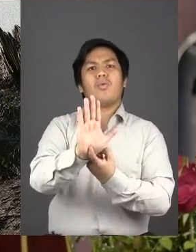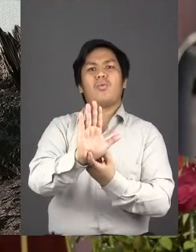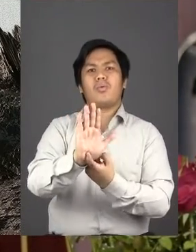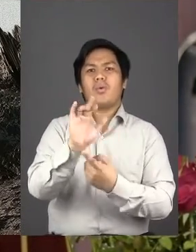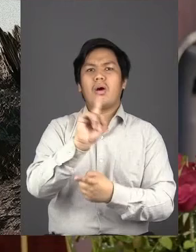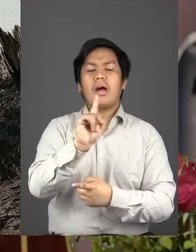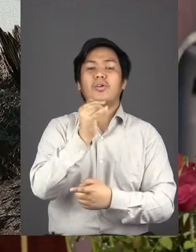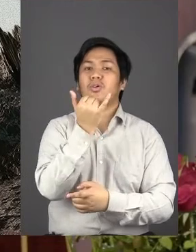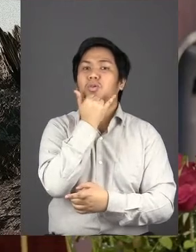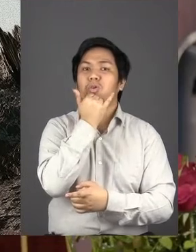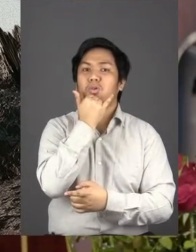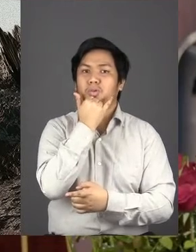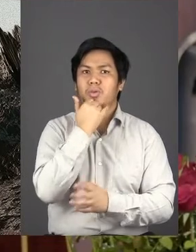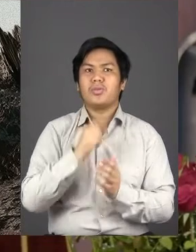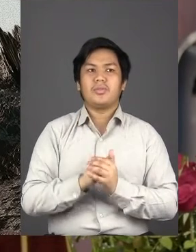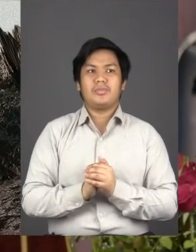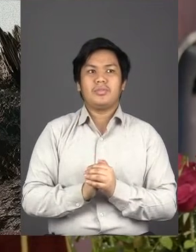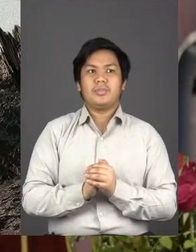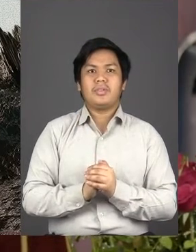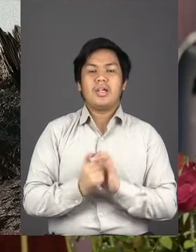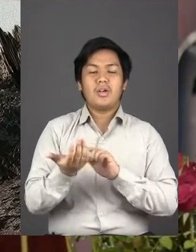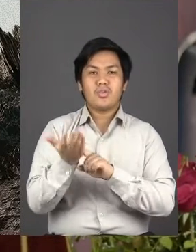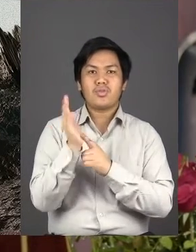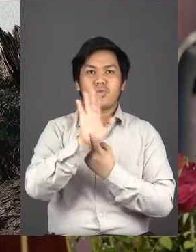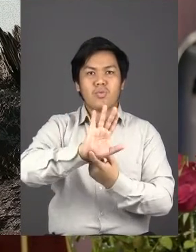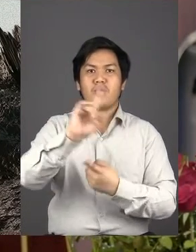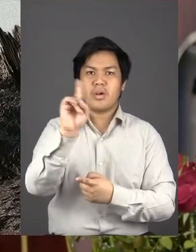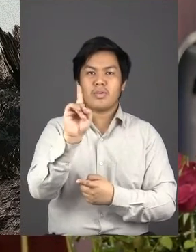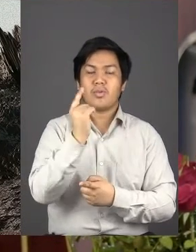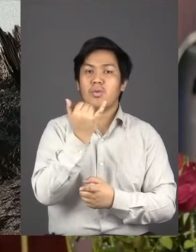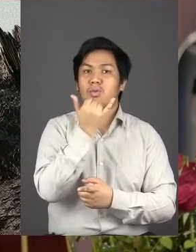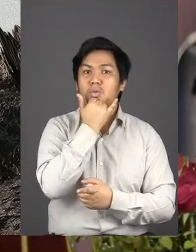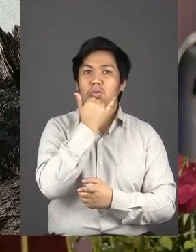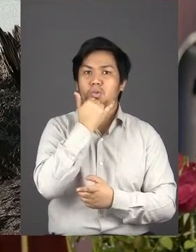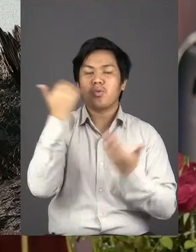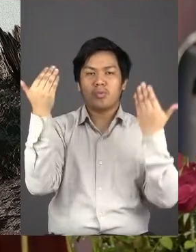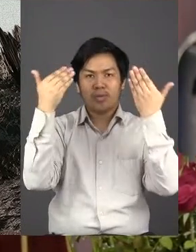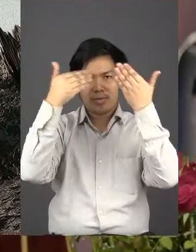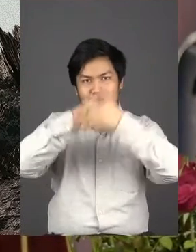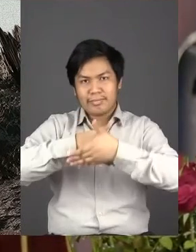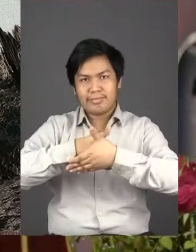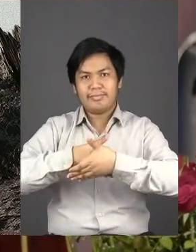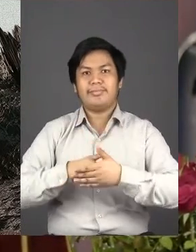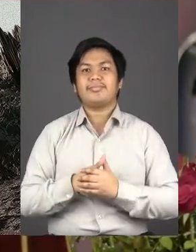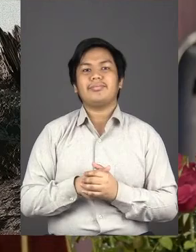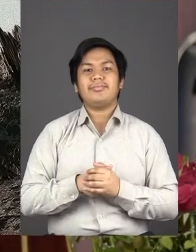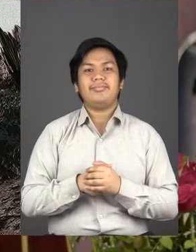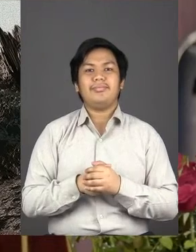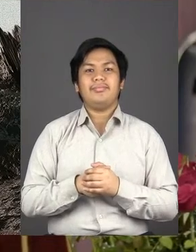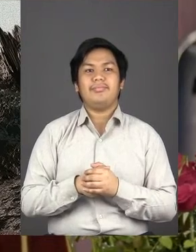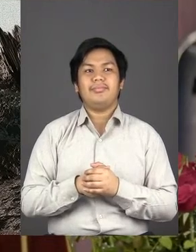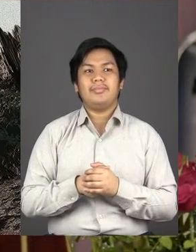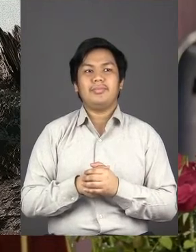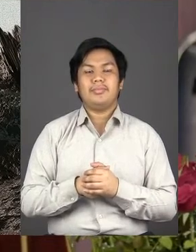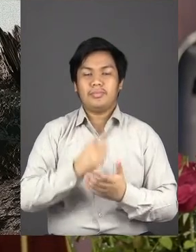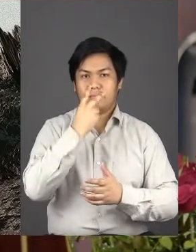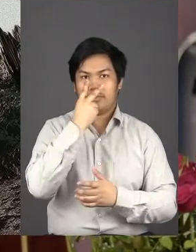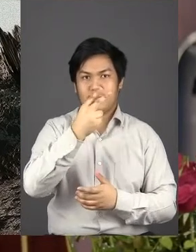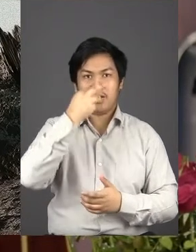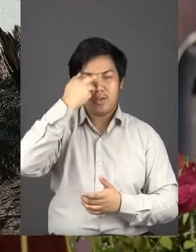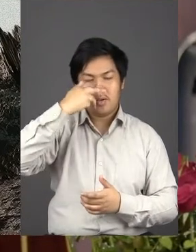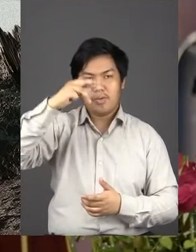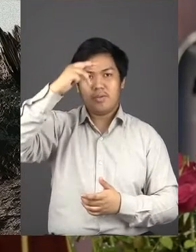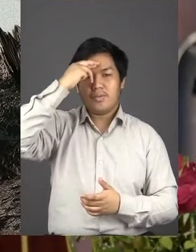O ilantad ang mga gawain ng kadiliman. Tignan natin ang